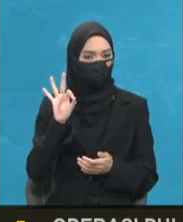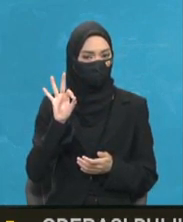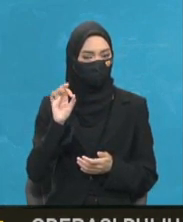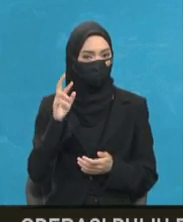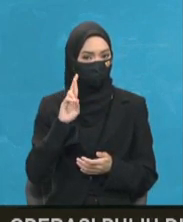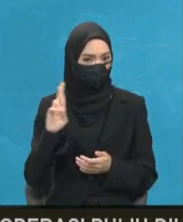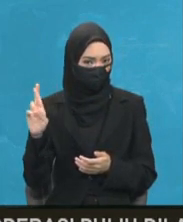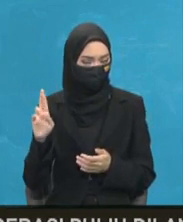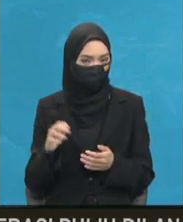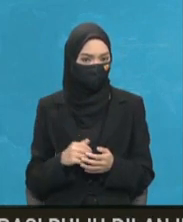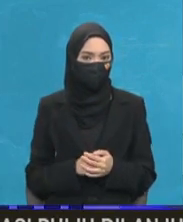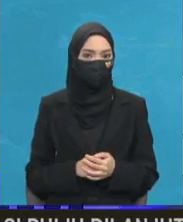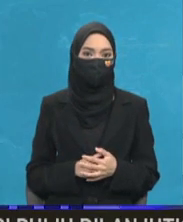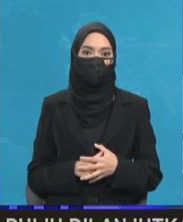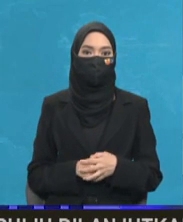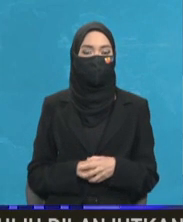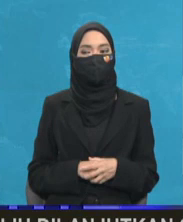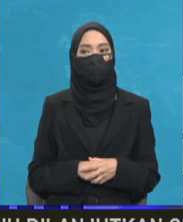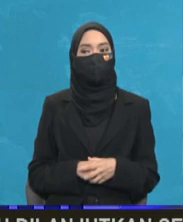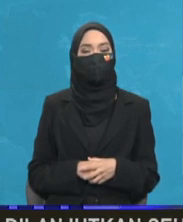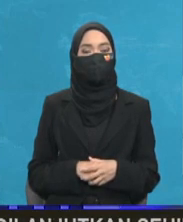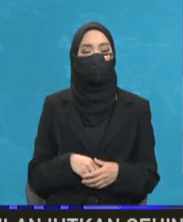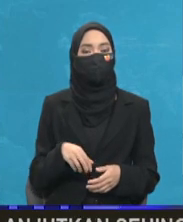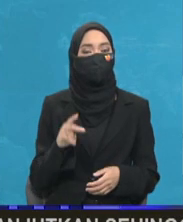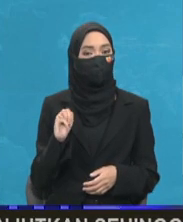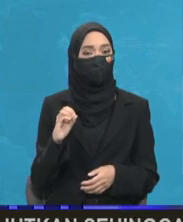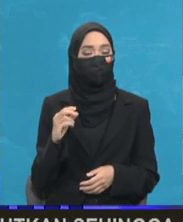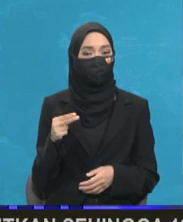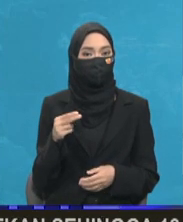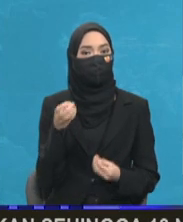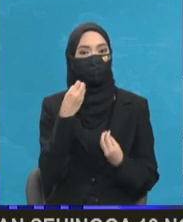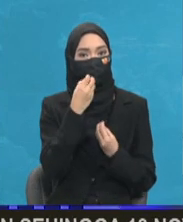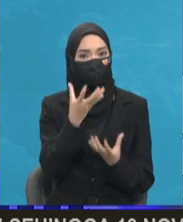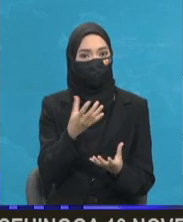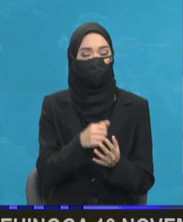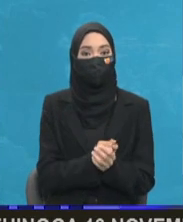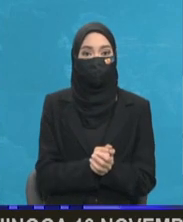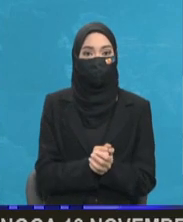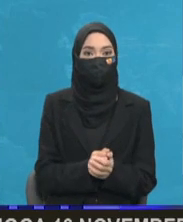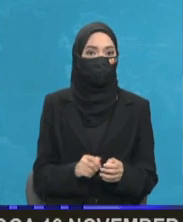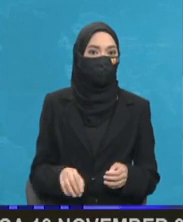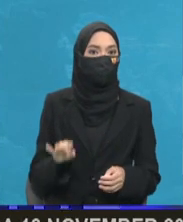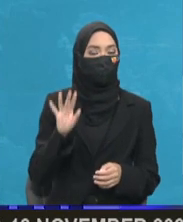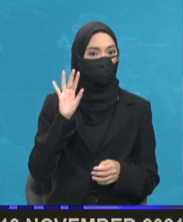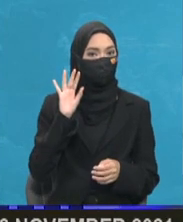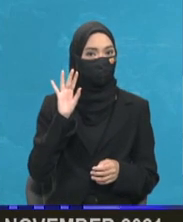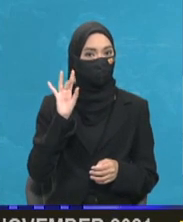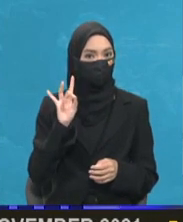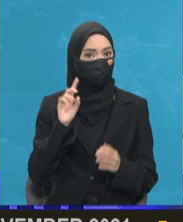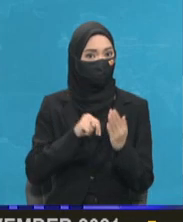9956 hujan menteri kesehatan jika memaklumkan pada 8 Nov 2012 1